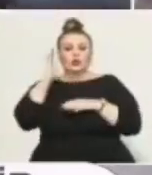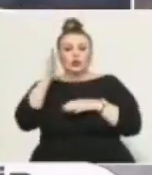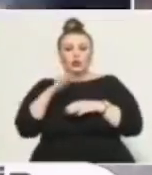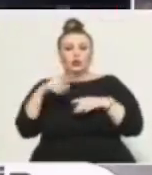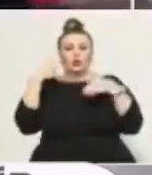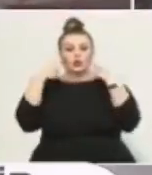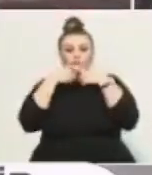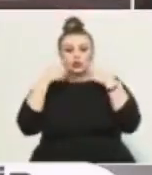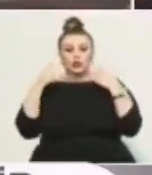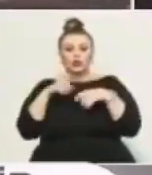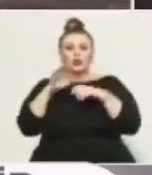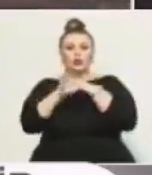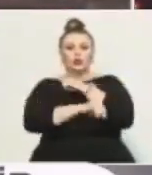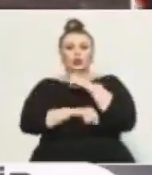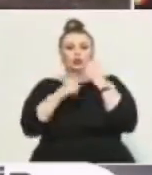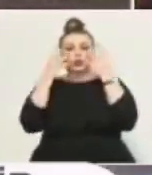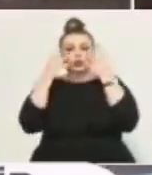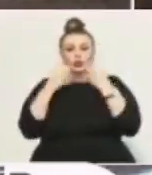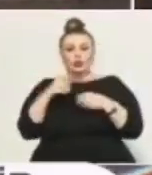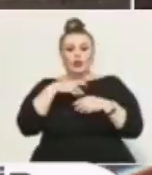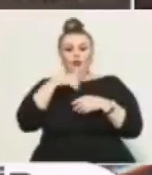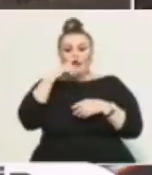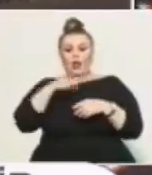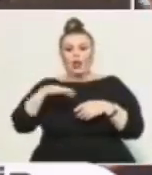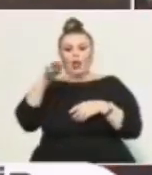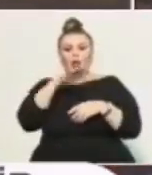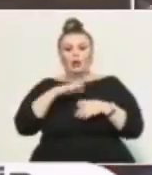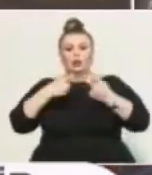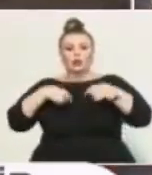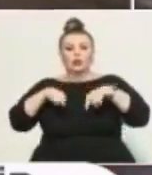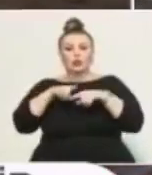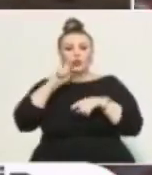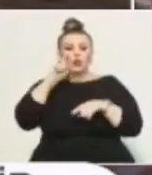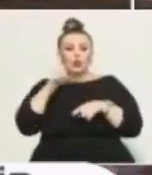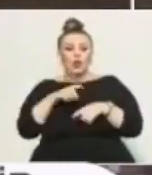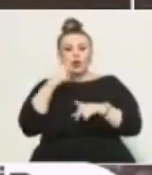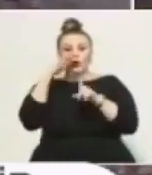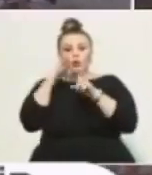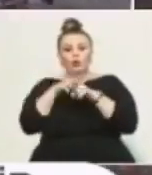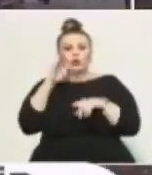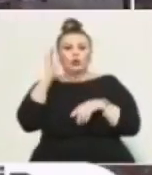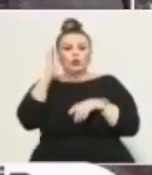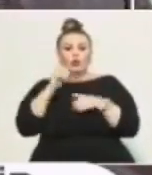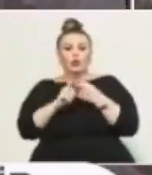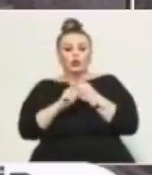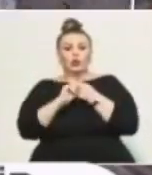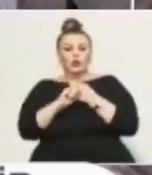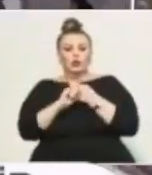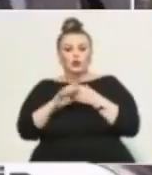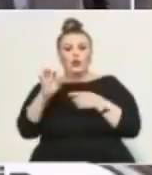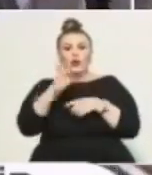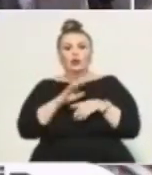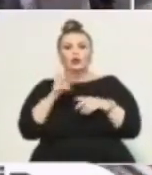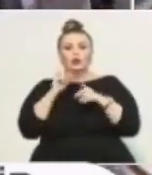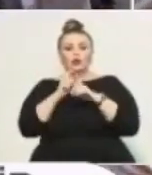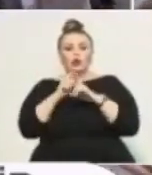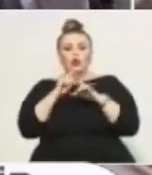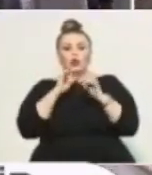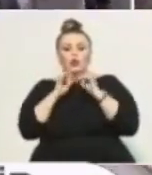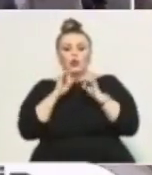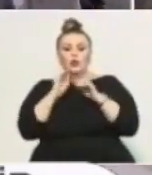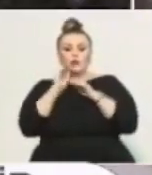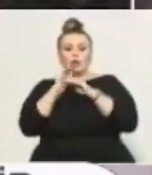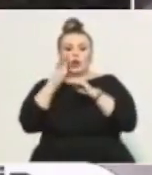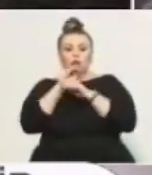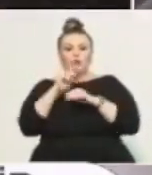da qeyd edək ki, son günlər yenidən Belarus ərazisindən Ukraynaya hücum ediləcəyi ilə bağlı söhbətlər artmaq və